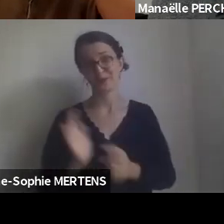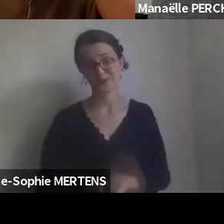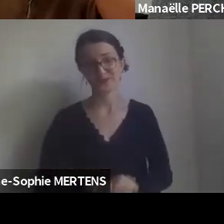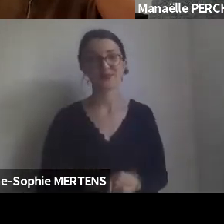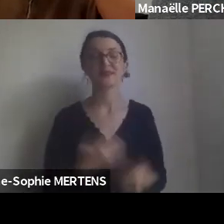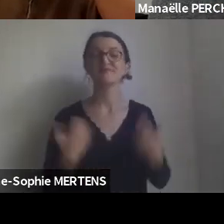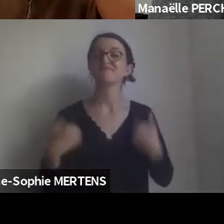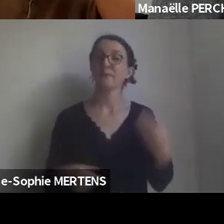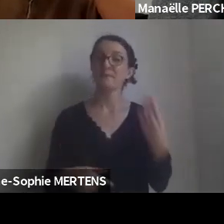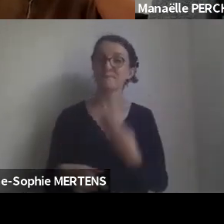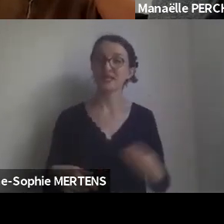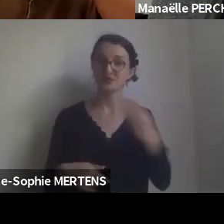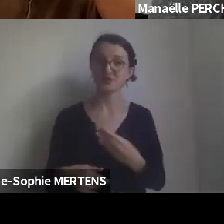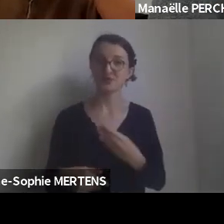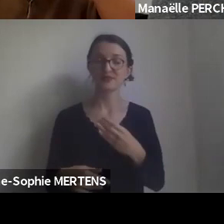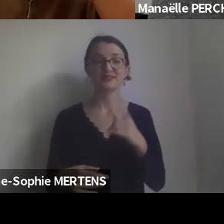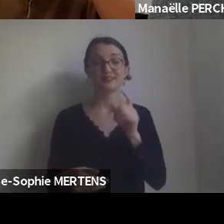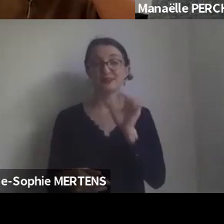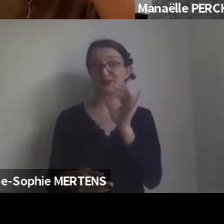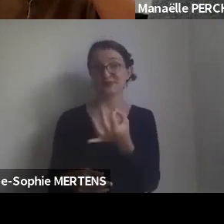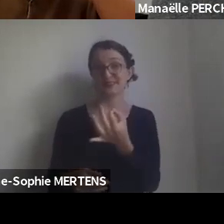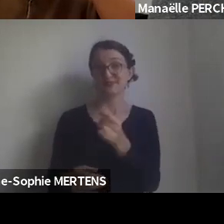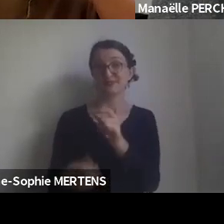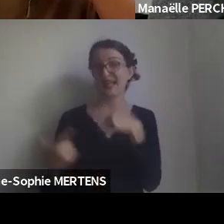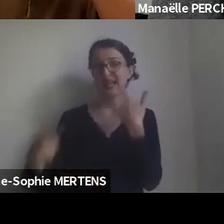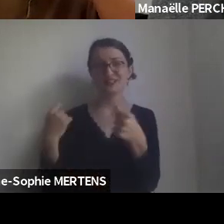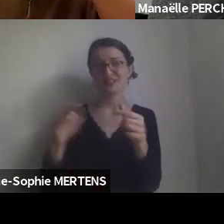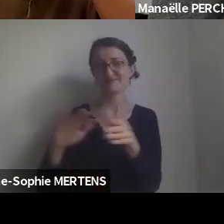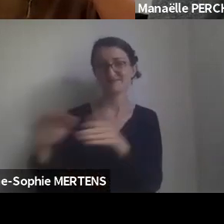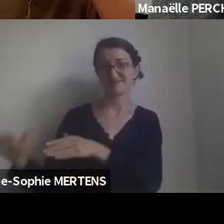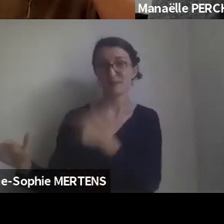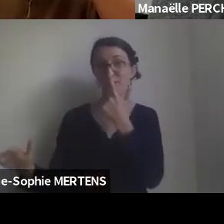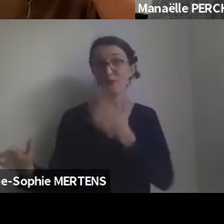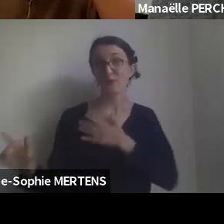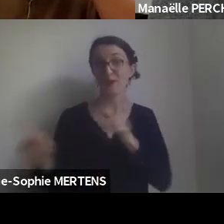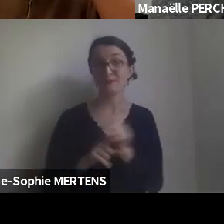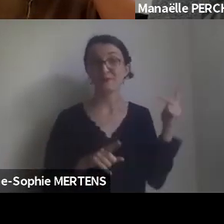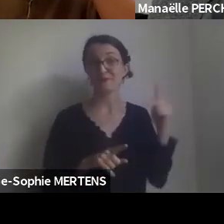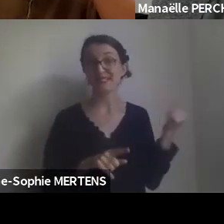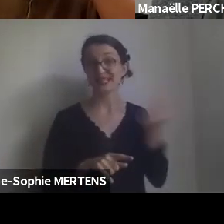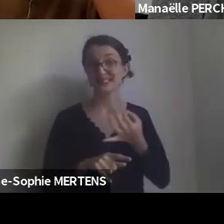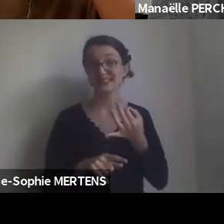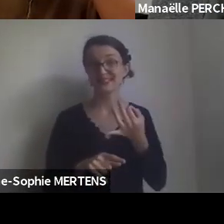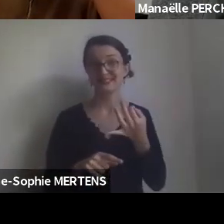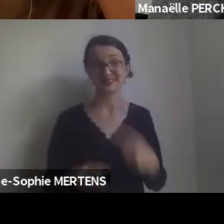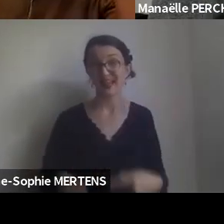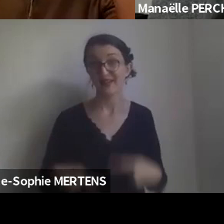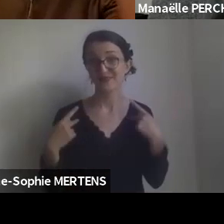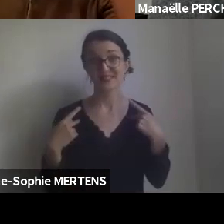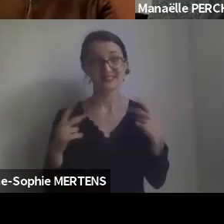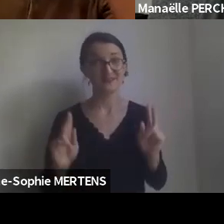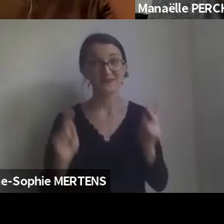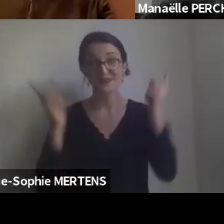est dans le, Pascal l'a dit, on est dans la vie, on est dans le vivant. Et la vie, c'est la diversité. Et